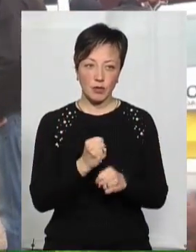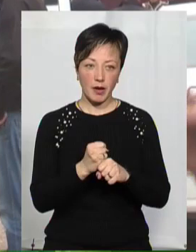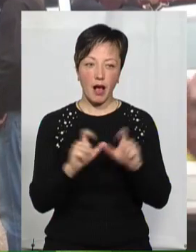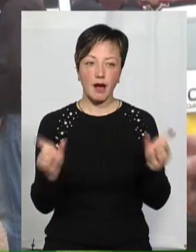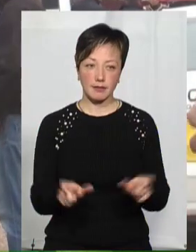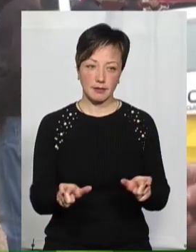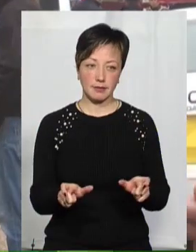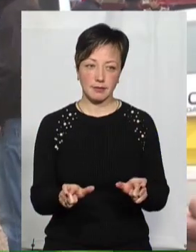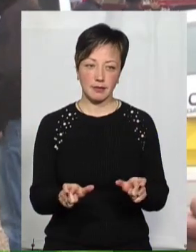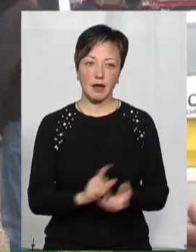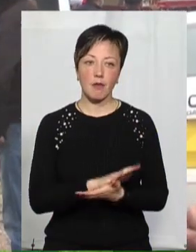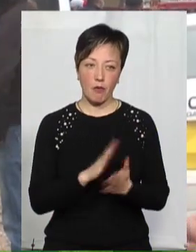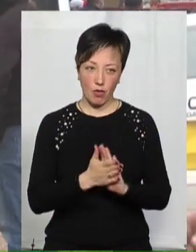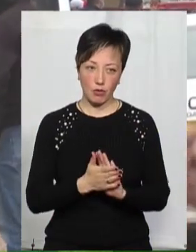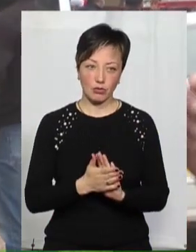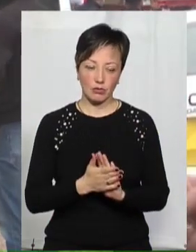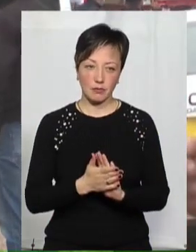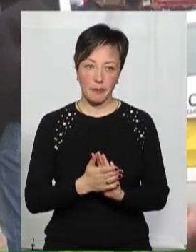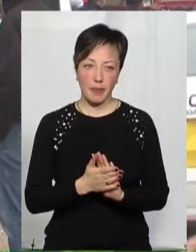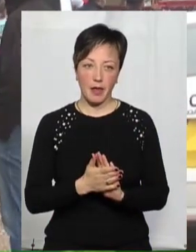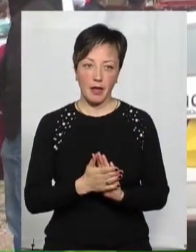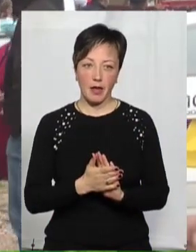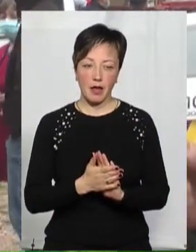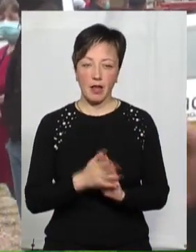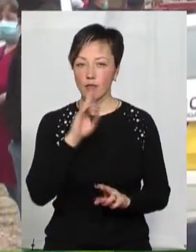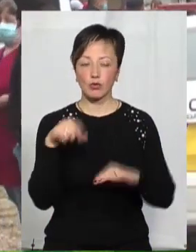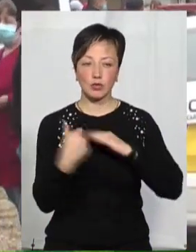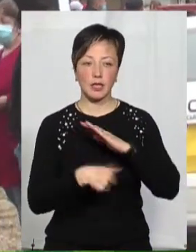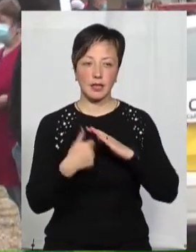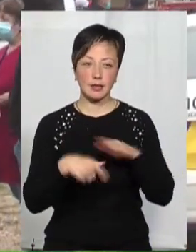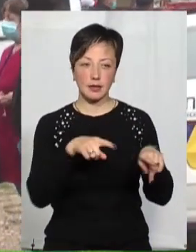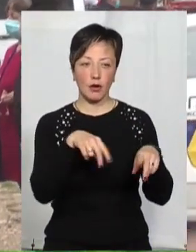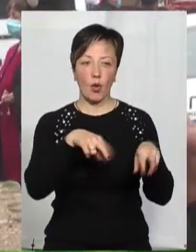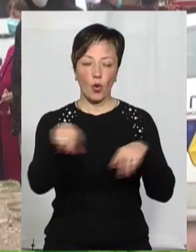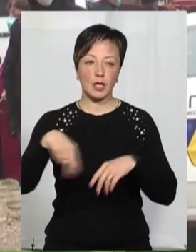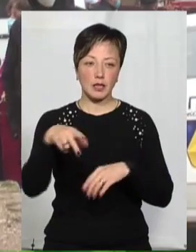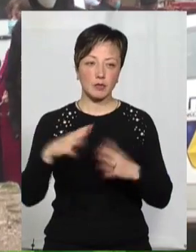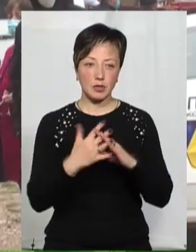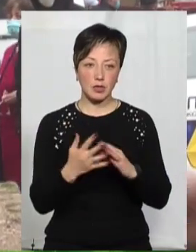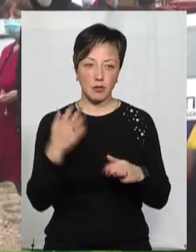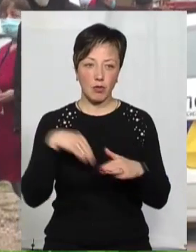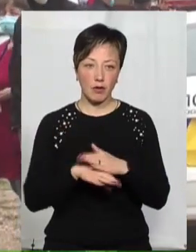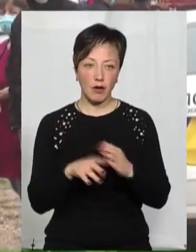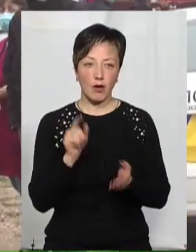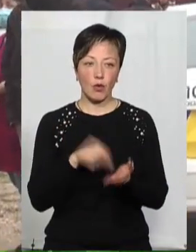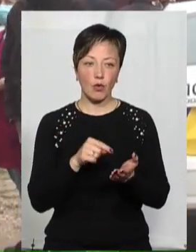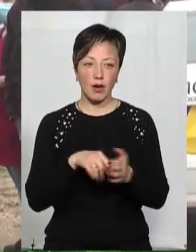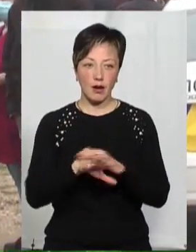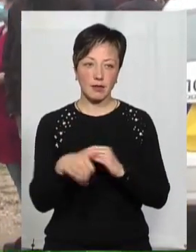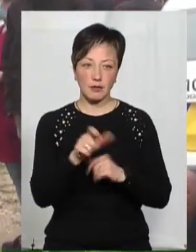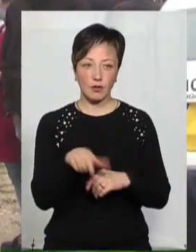карантин, який положено, розумієте? А не буду швиндятися, лазити по селі, по погрібах, курі красти в